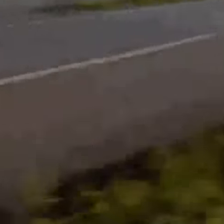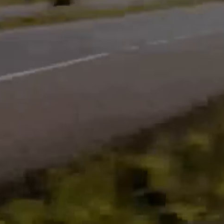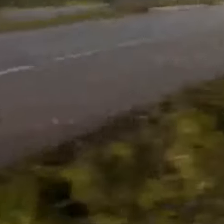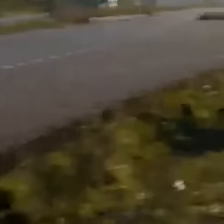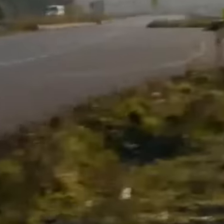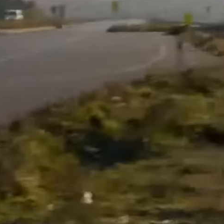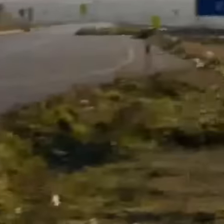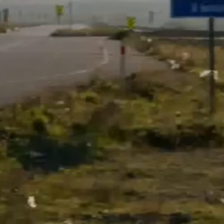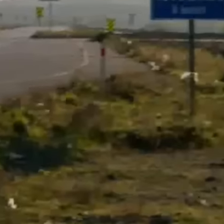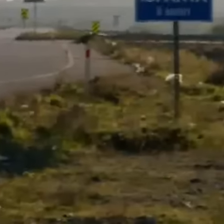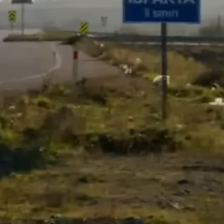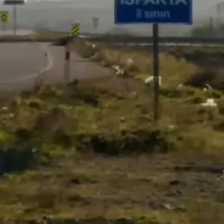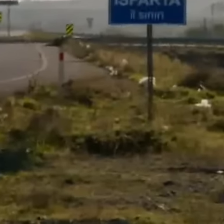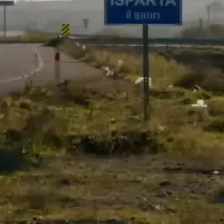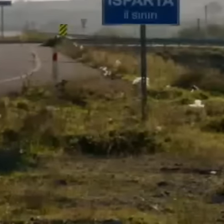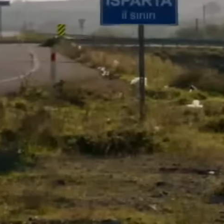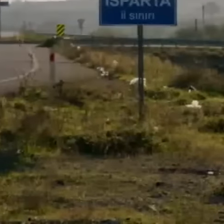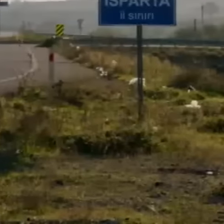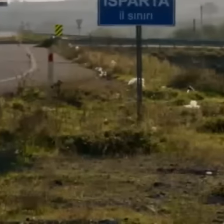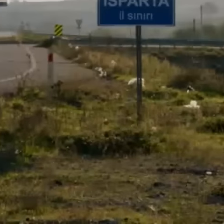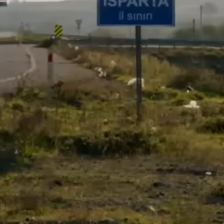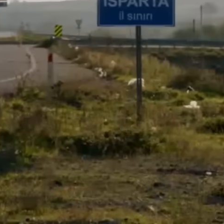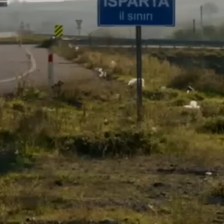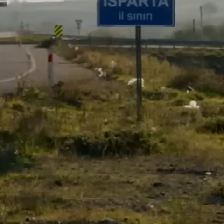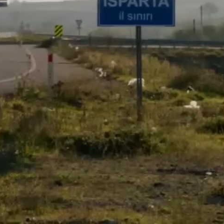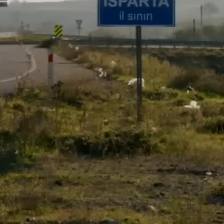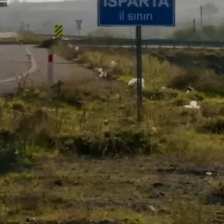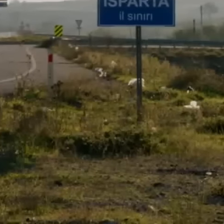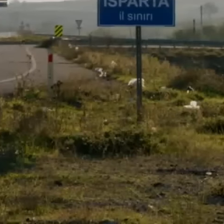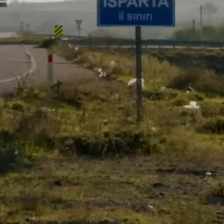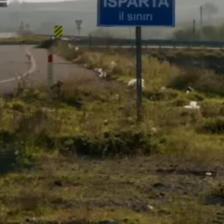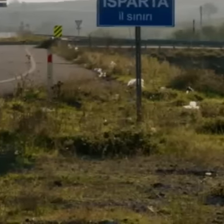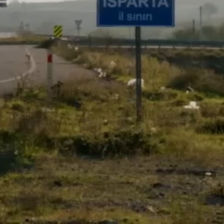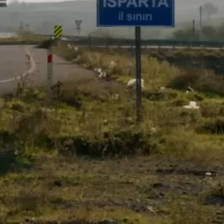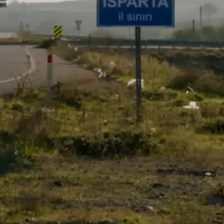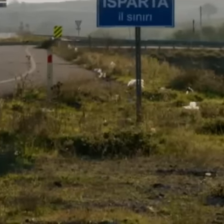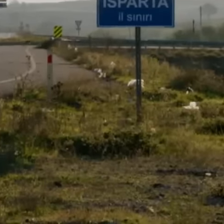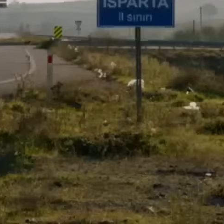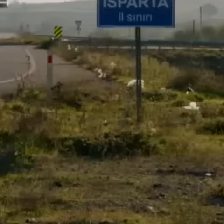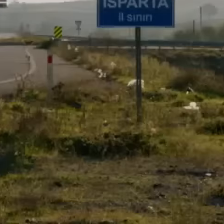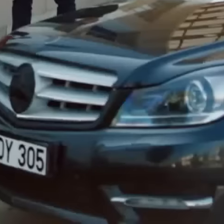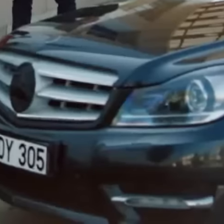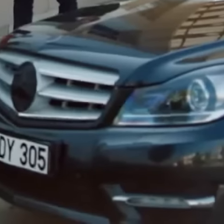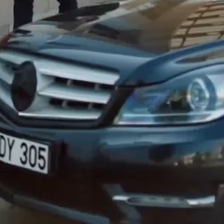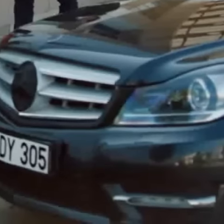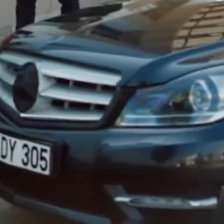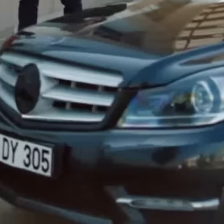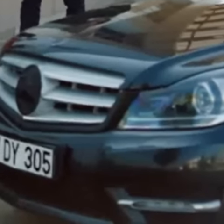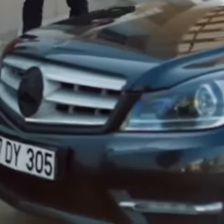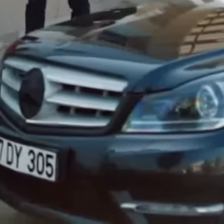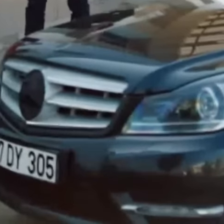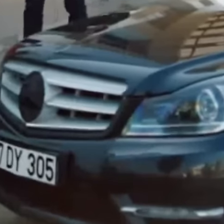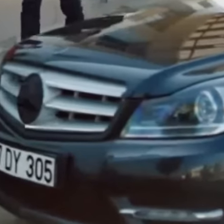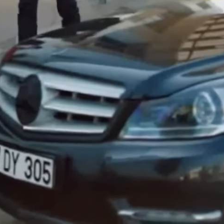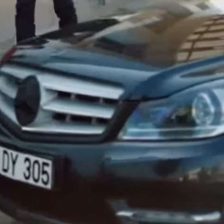çevirdiler. Isparta il sınırı yazan tabelayı geçtiler. Yol çift şeritli. Sinan ve